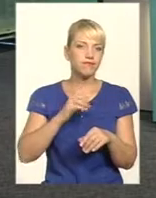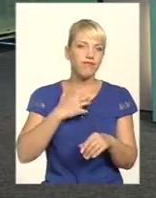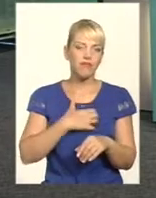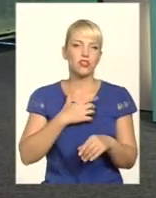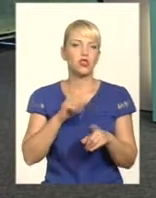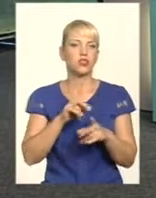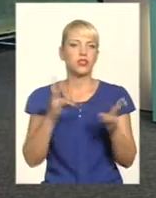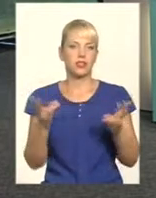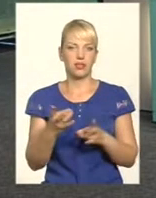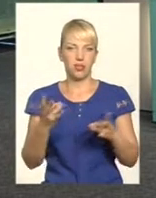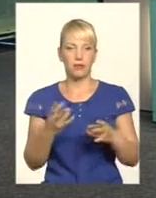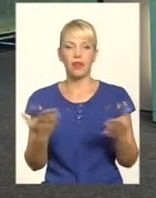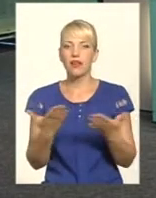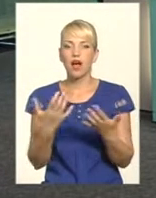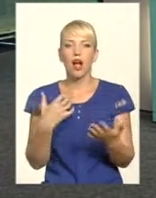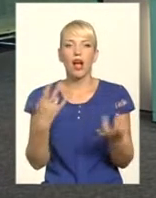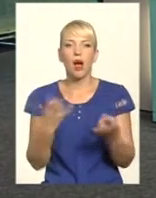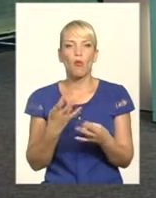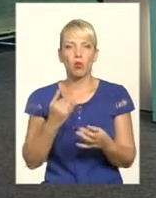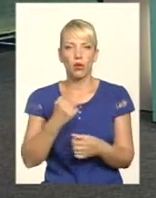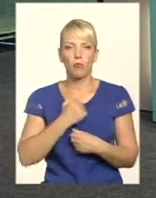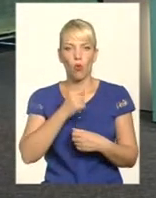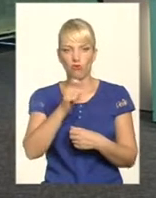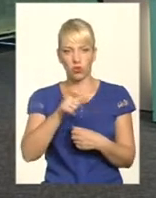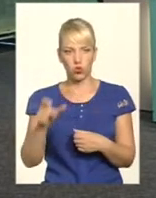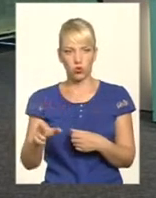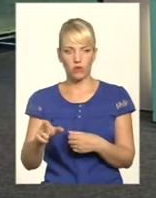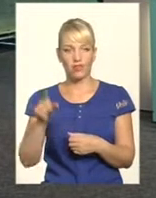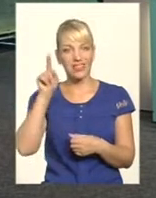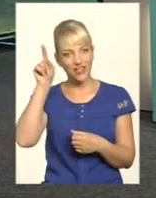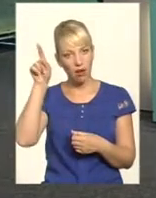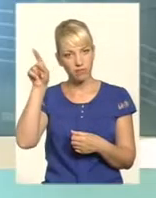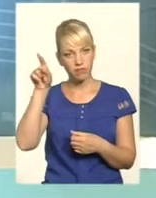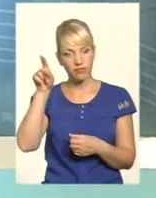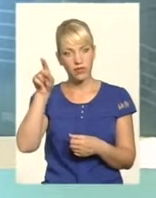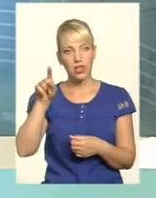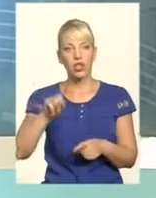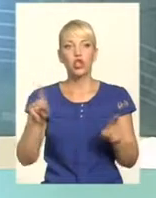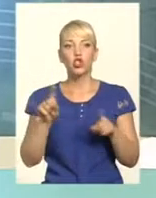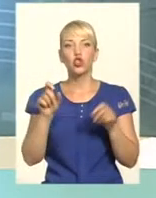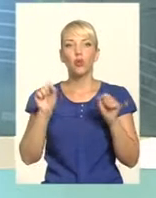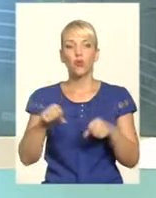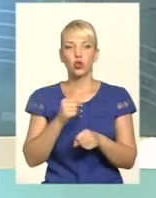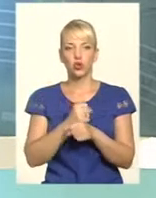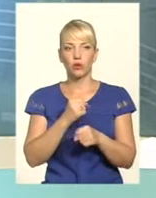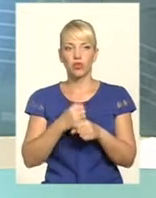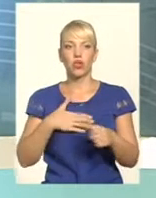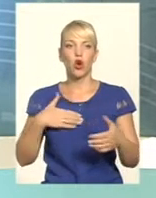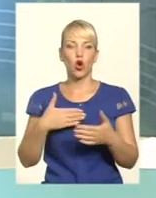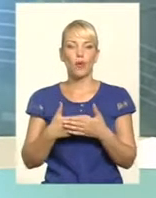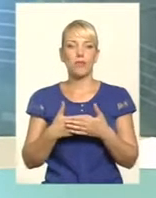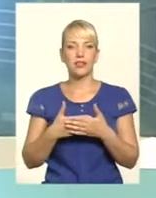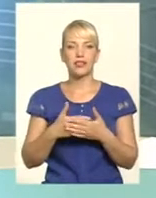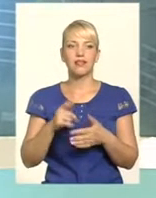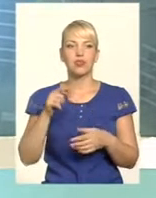яка потреба у військових там? І що можуть зробити громадські активісти